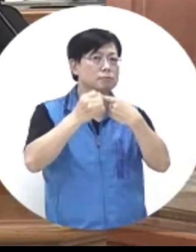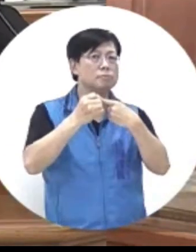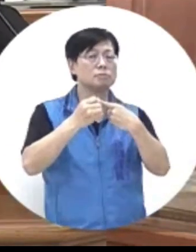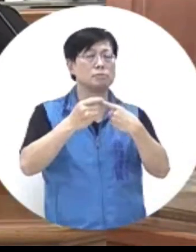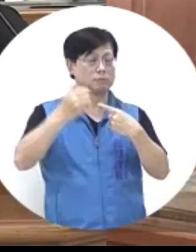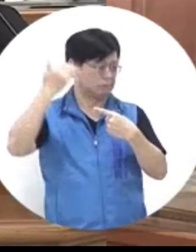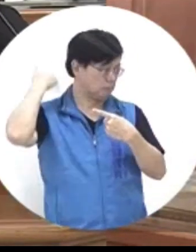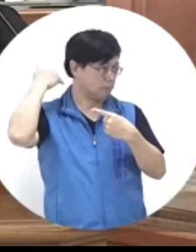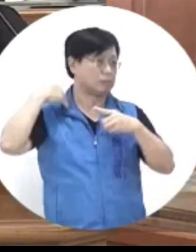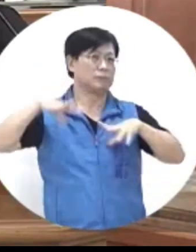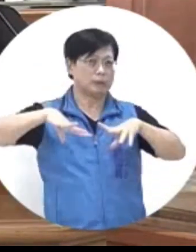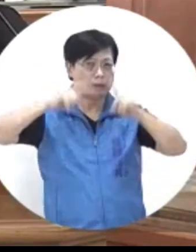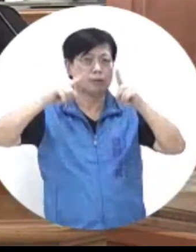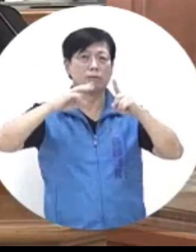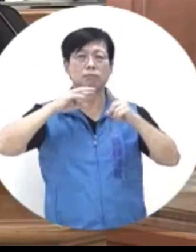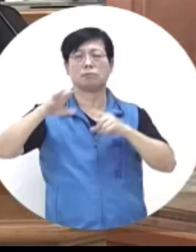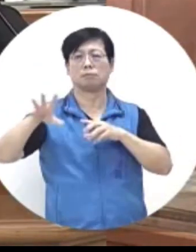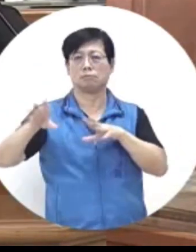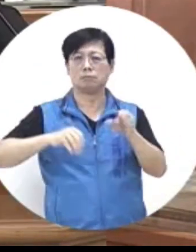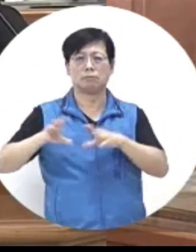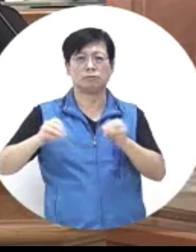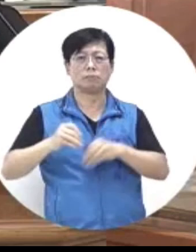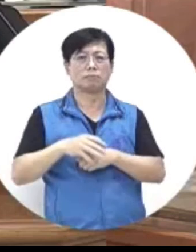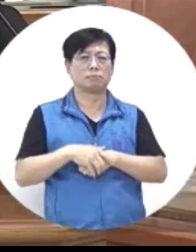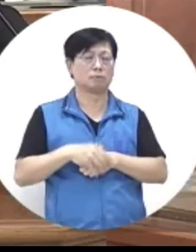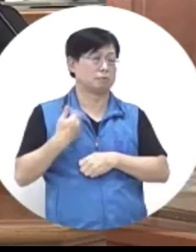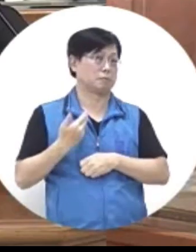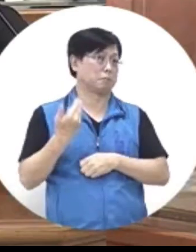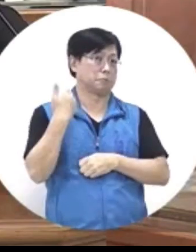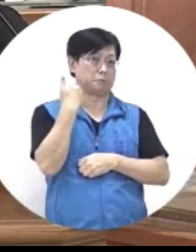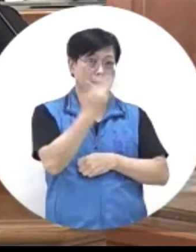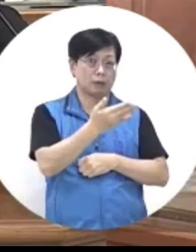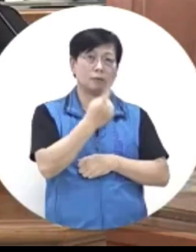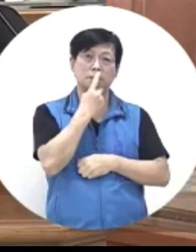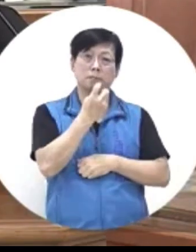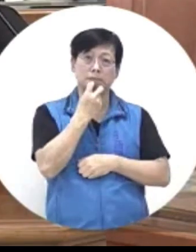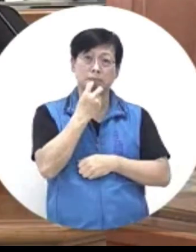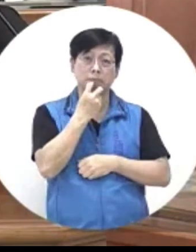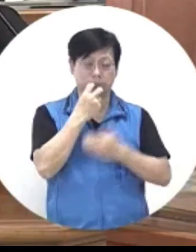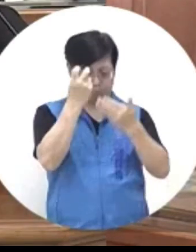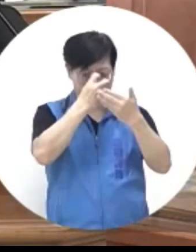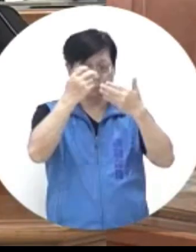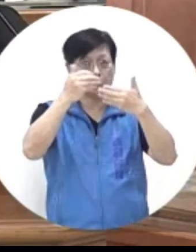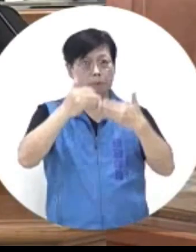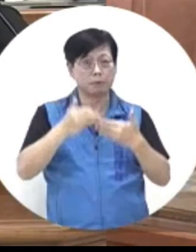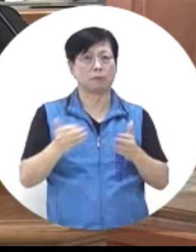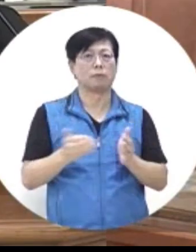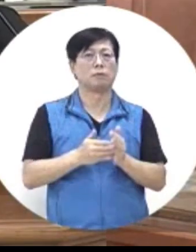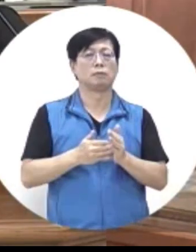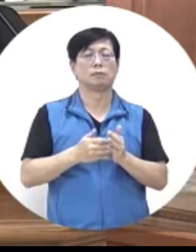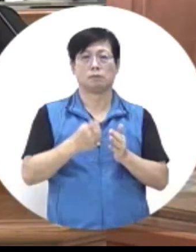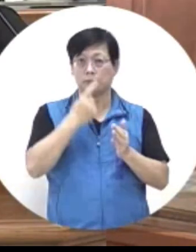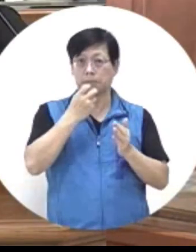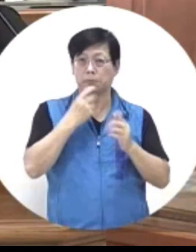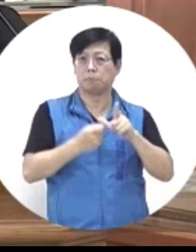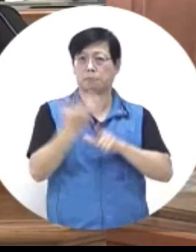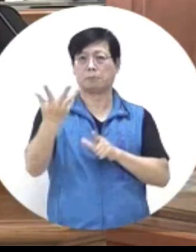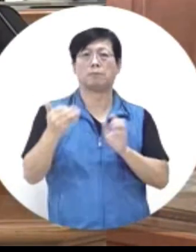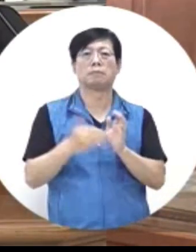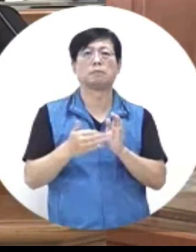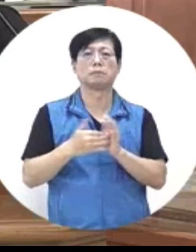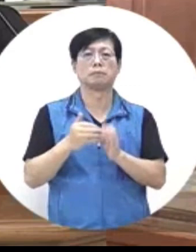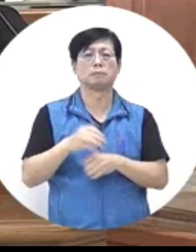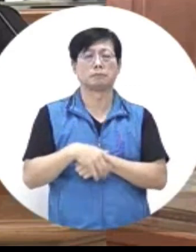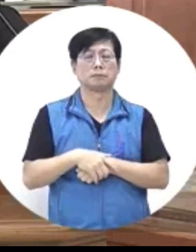时已经把相关资讯提供给中央去看实际，中央也对外公布了，